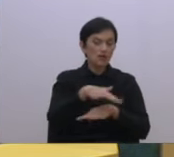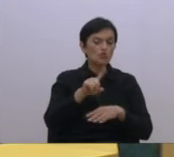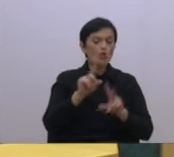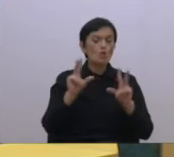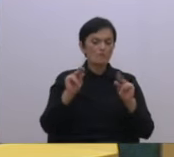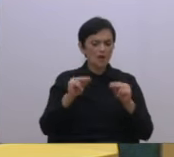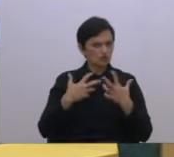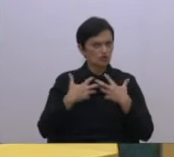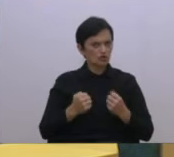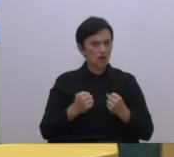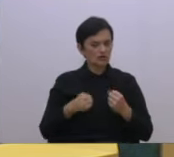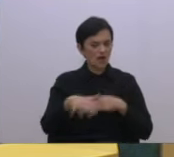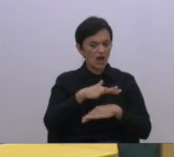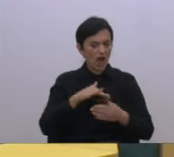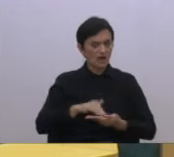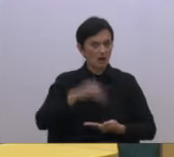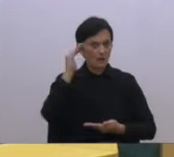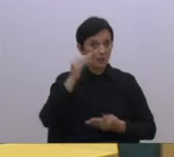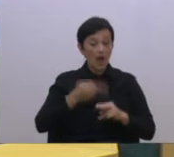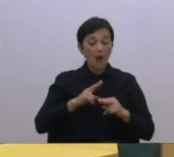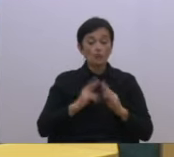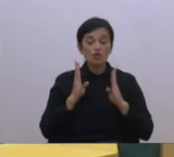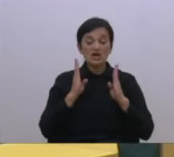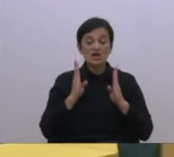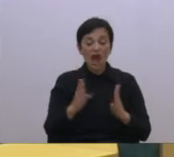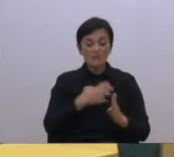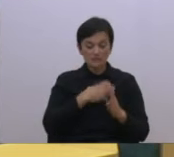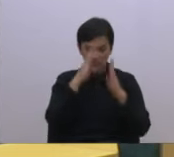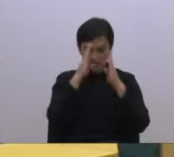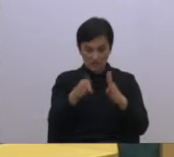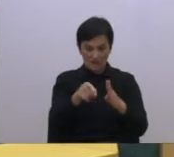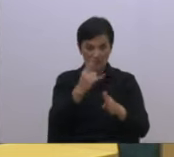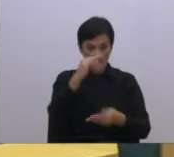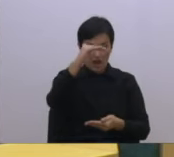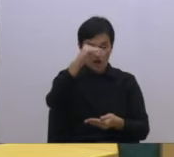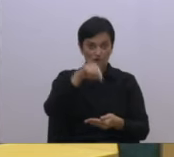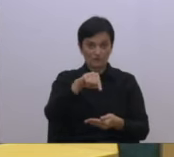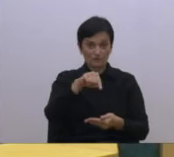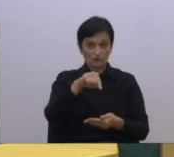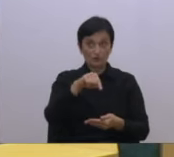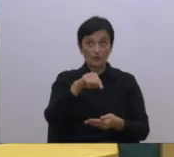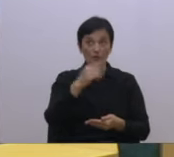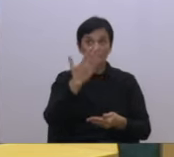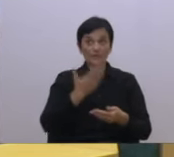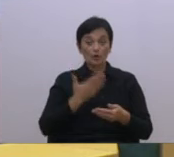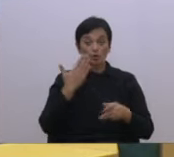და ჯანსაღ გარემოში აღიზარდოს. ამიტომ განსაზღვრული არის ბავშვი. და თქვენ თუ საუბრობთ, დაუბრუნდებით თქვენივე